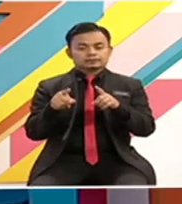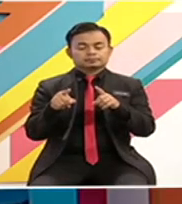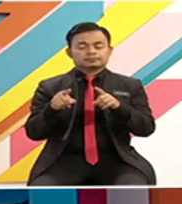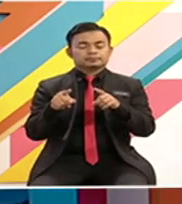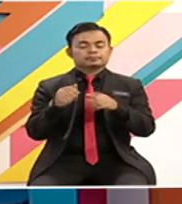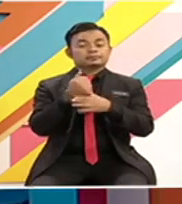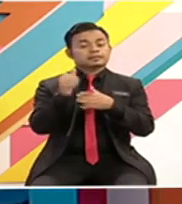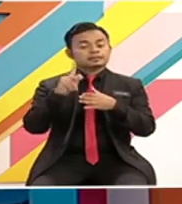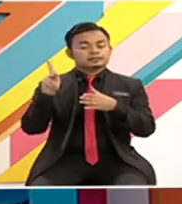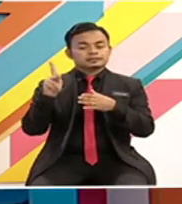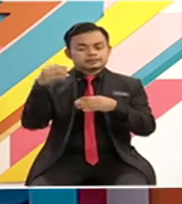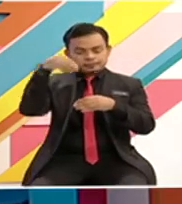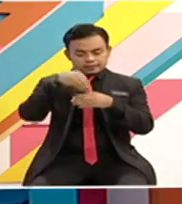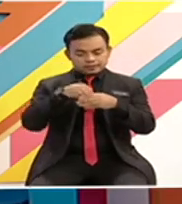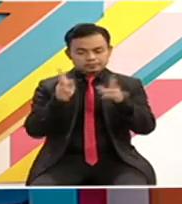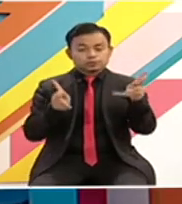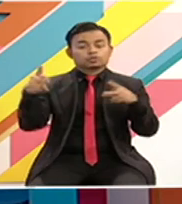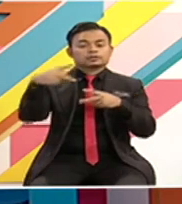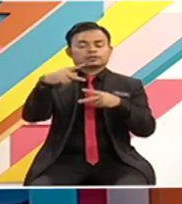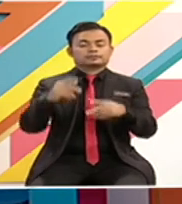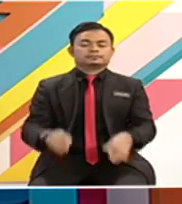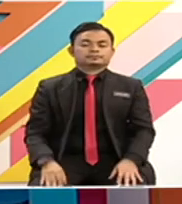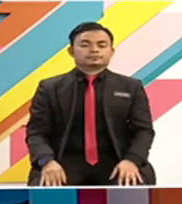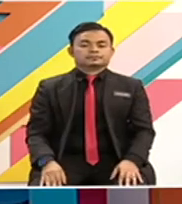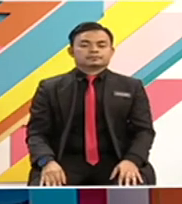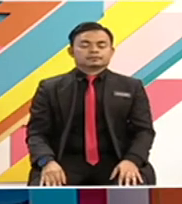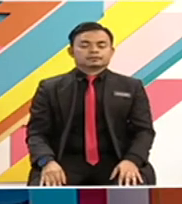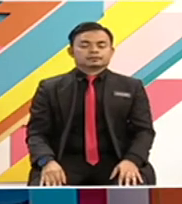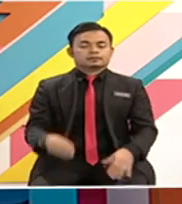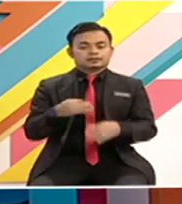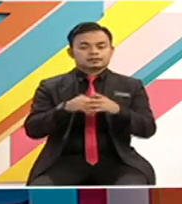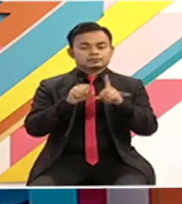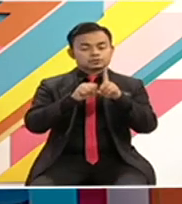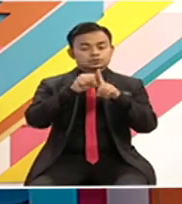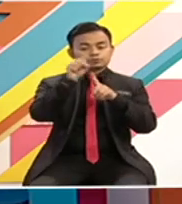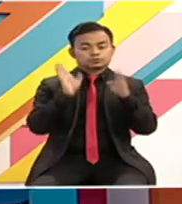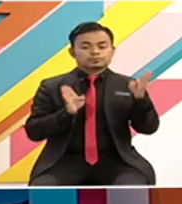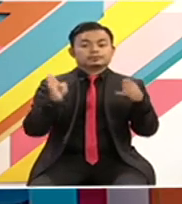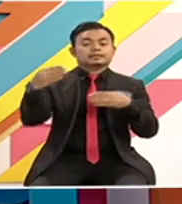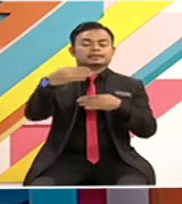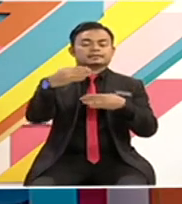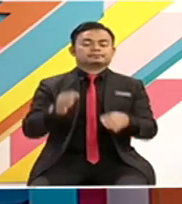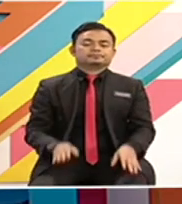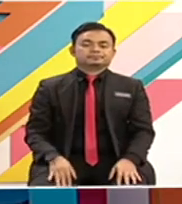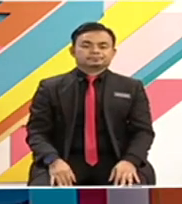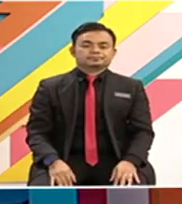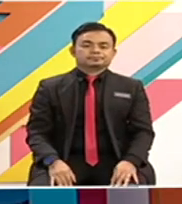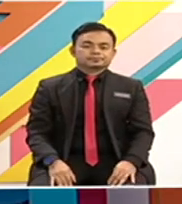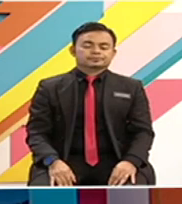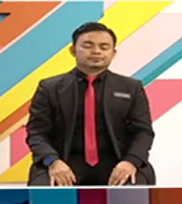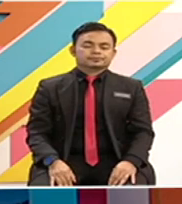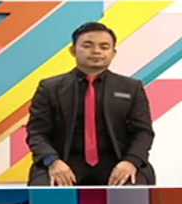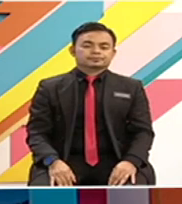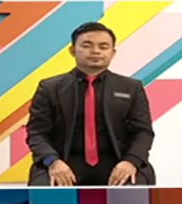kota ini tapi masalah dan kita sebenarnya pada suhu bilik pun boleh kering sebenarnya letak didalam bilik atau peluang yang